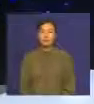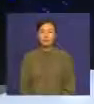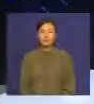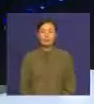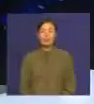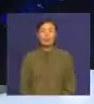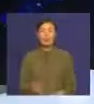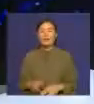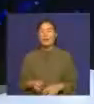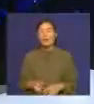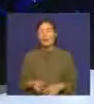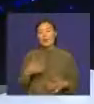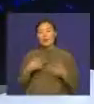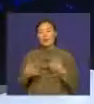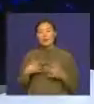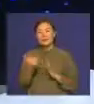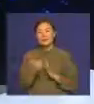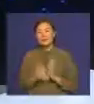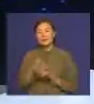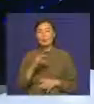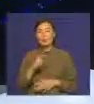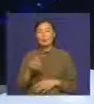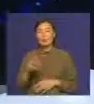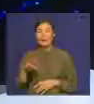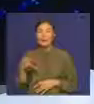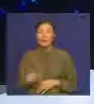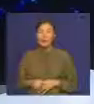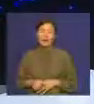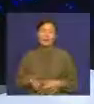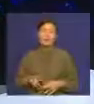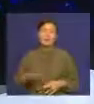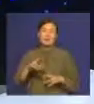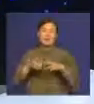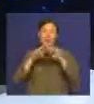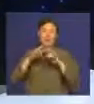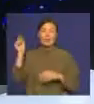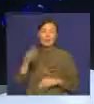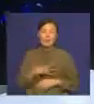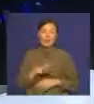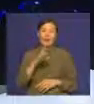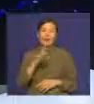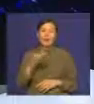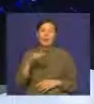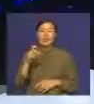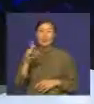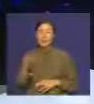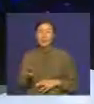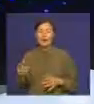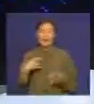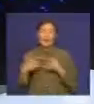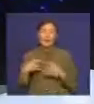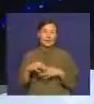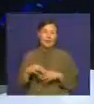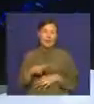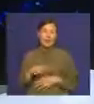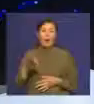Минувшие выходные на сцене драматического театра имени Нурмухана Жантурина столичные артисты представили мюзикл «Кызжибек». Премьеру спектакля